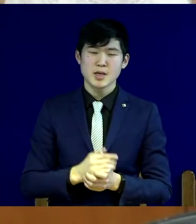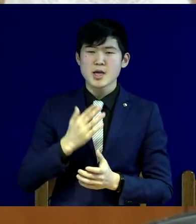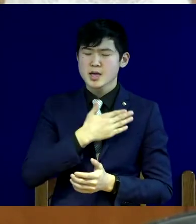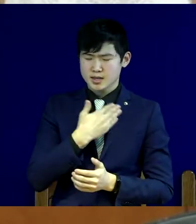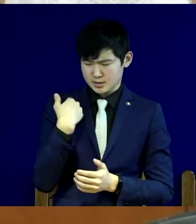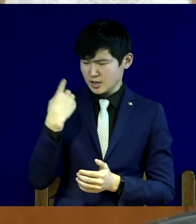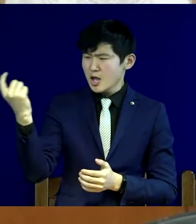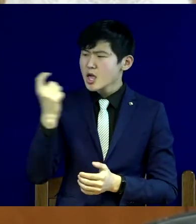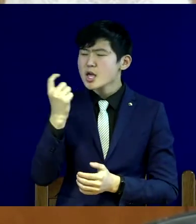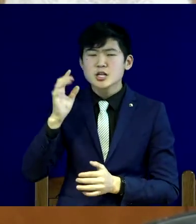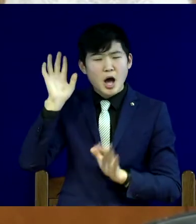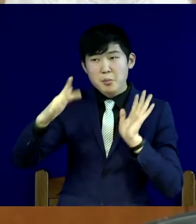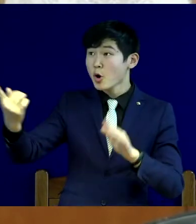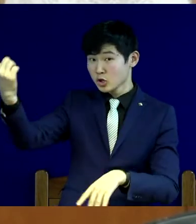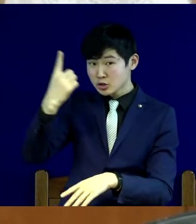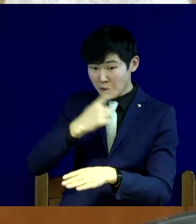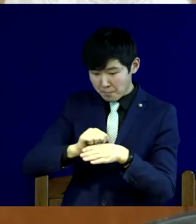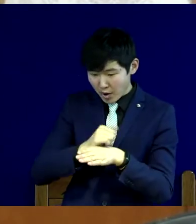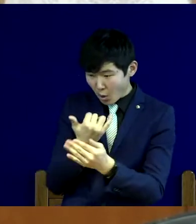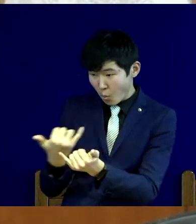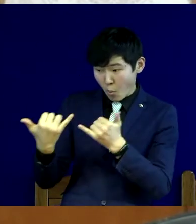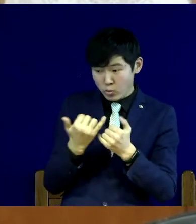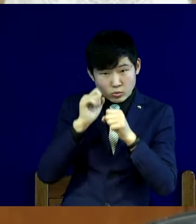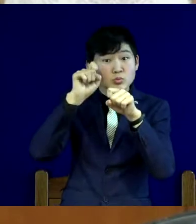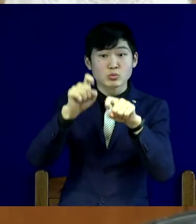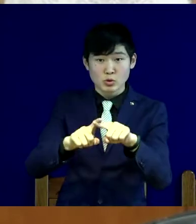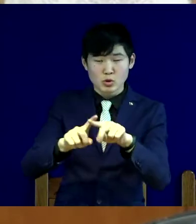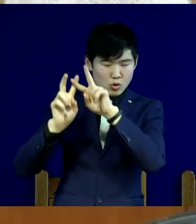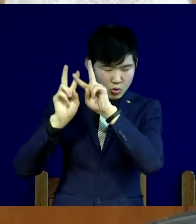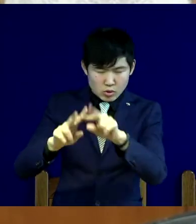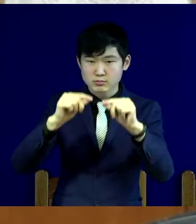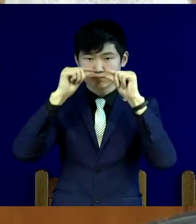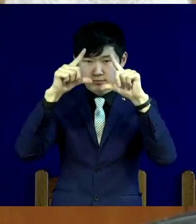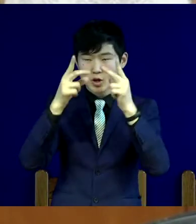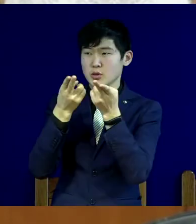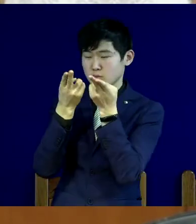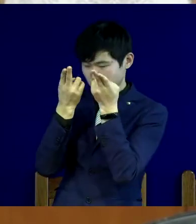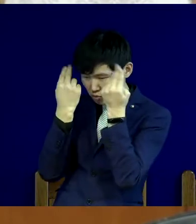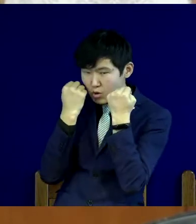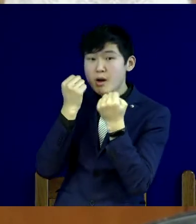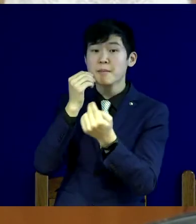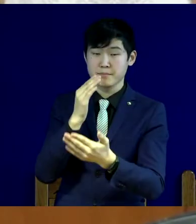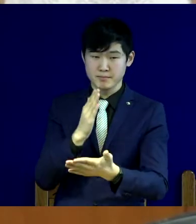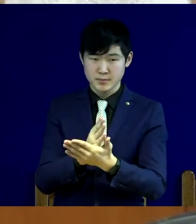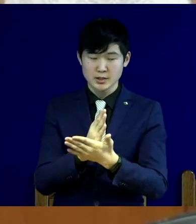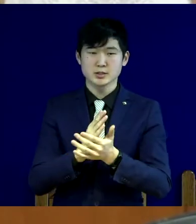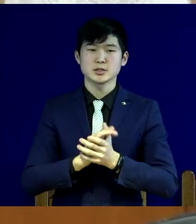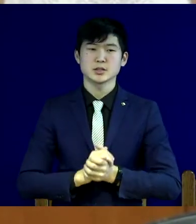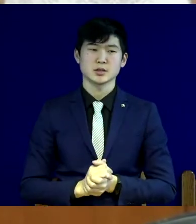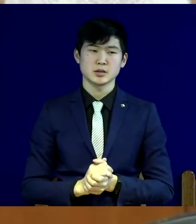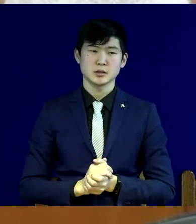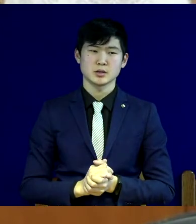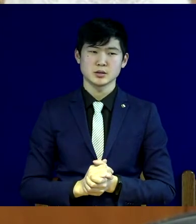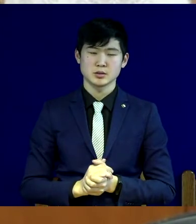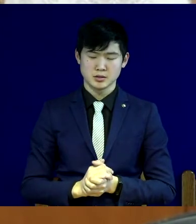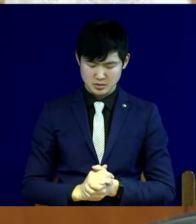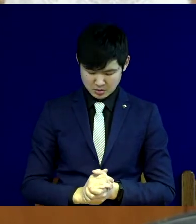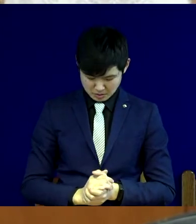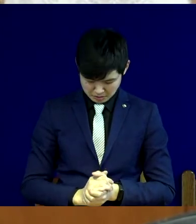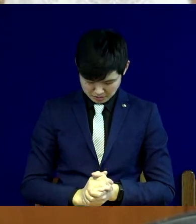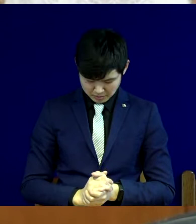저라도 주님을 맞이할 수 있도록 우리가 항상 깨어서 순종하는 생활 하고